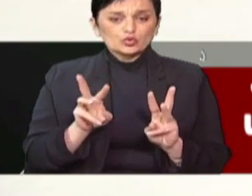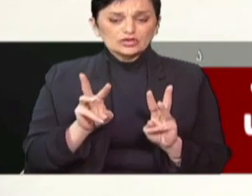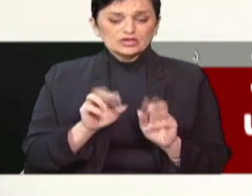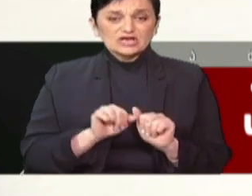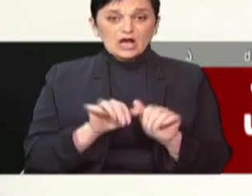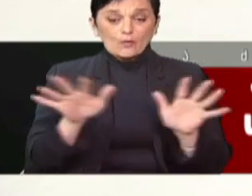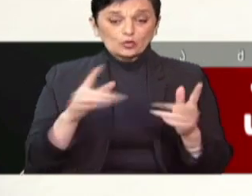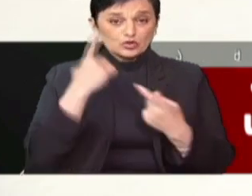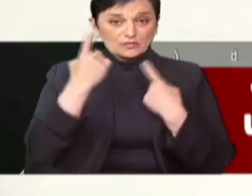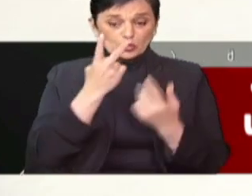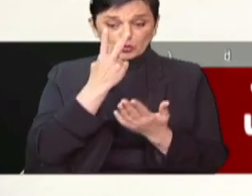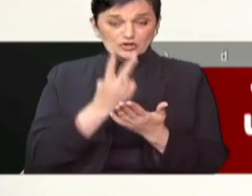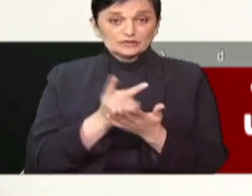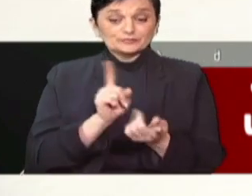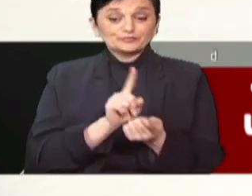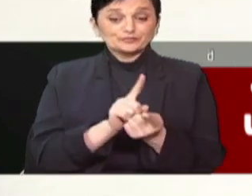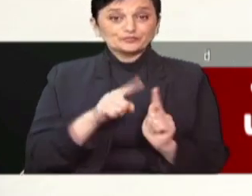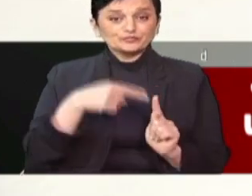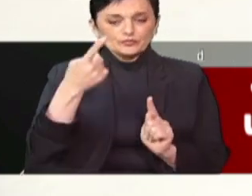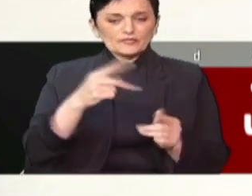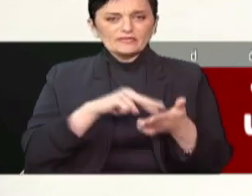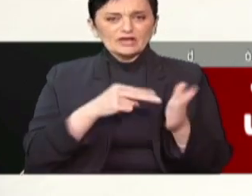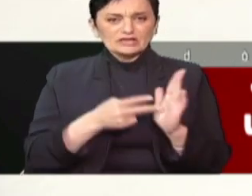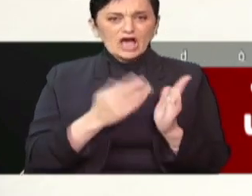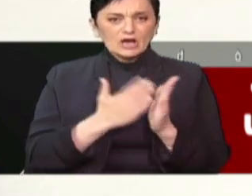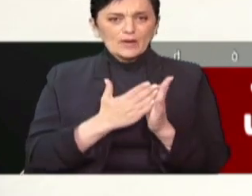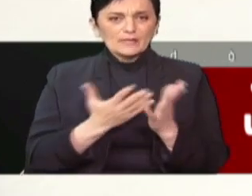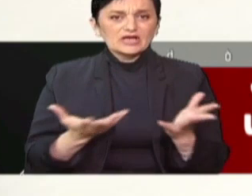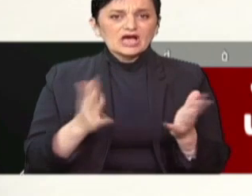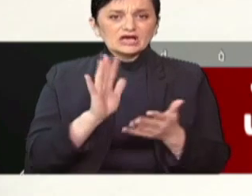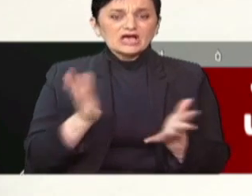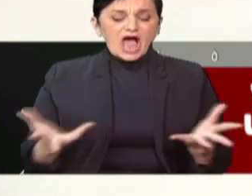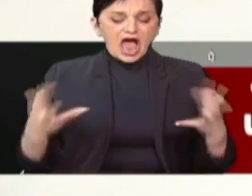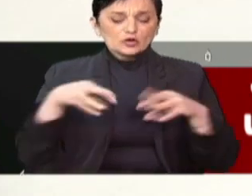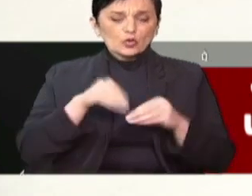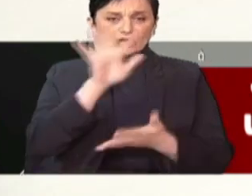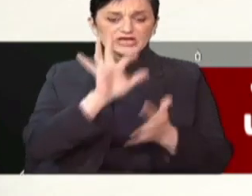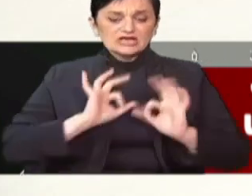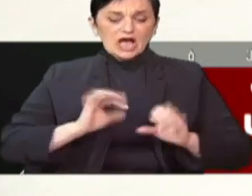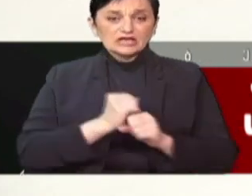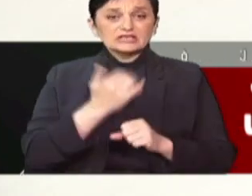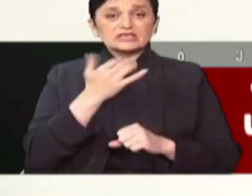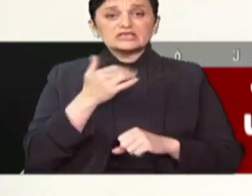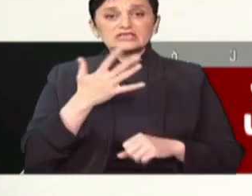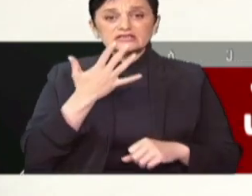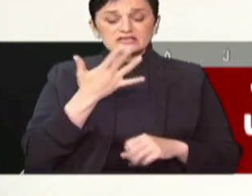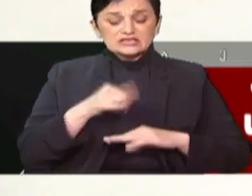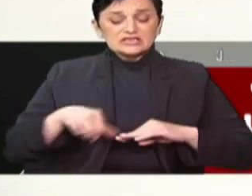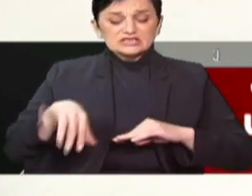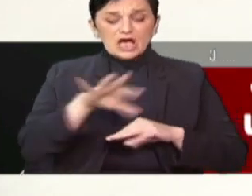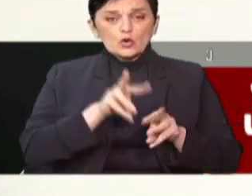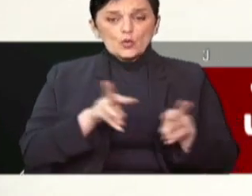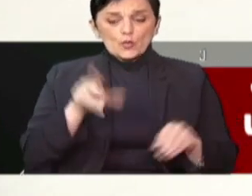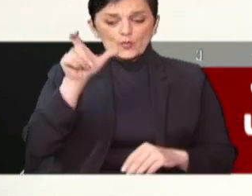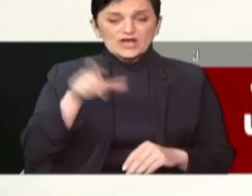გამოქვეყნებული ინფორმაციის მიხედვით, ამ შეხვედრის შემდეგ დაგეგმილი არის ერთობლივი განცხადებების გაკეთება. საქართველოს საგარეო საქმეთა მინისტრი აღნიშნავს იმ ფაქტს,